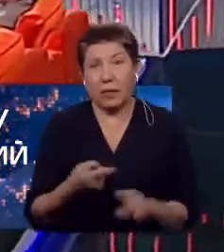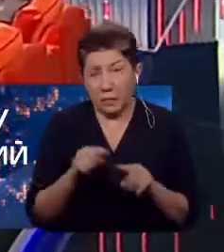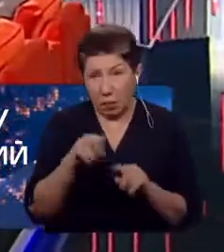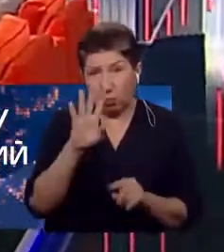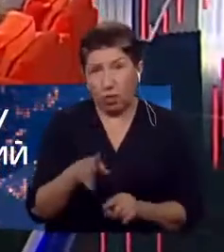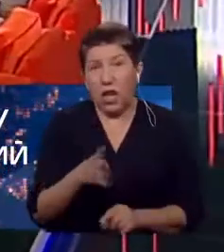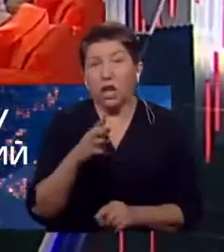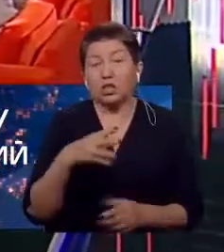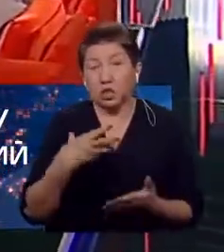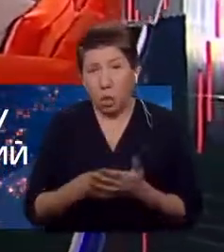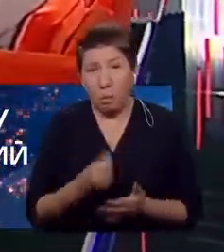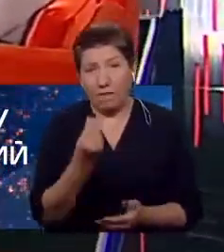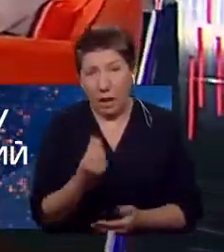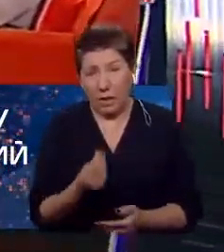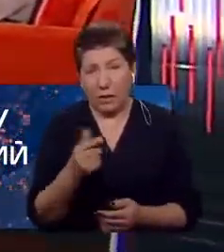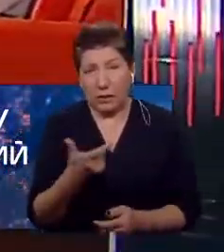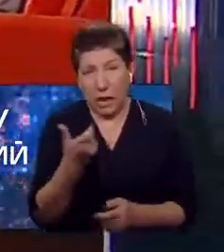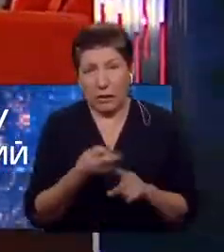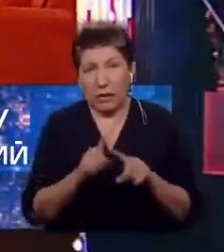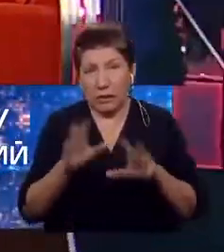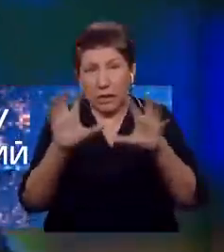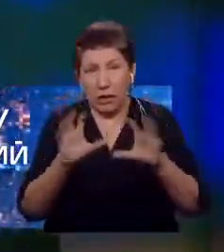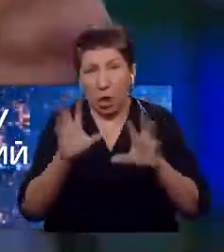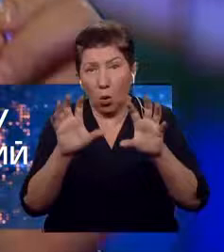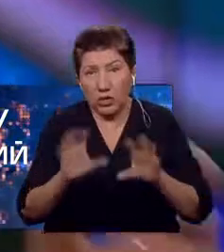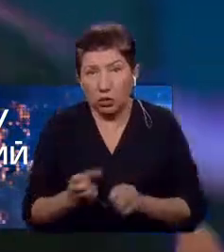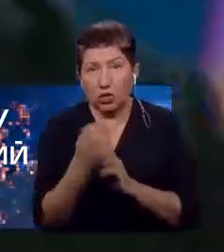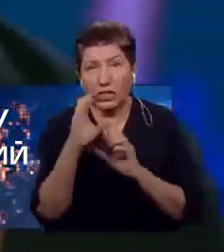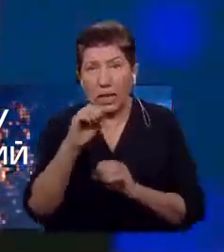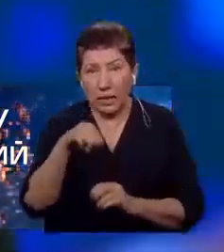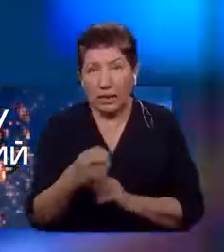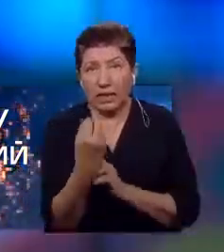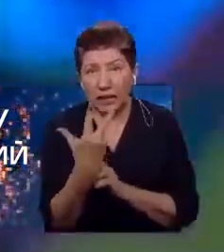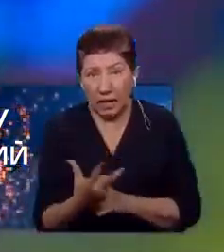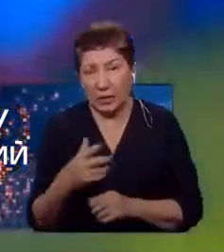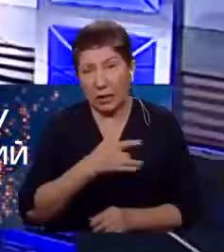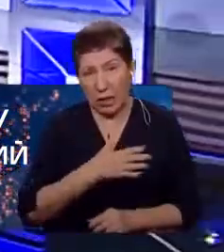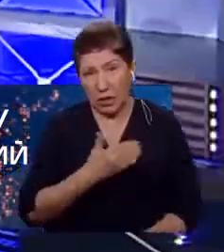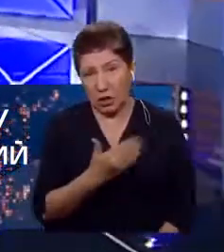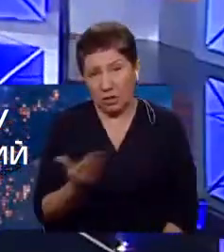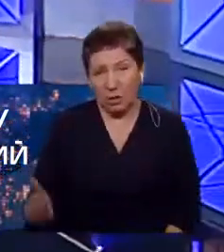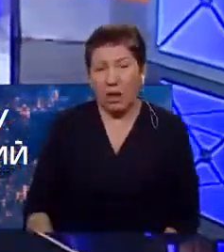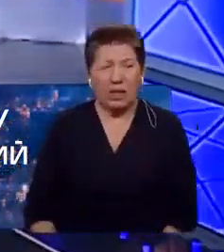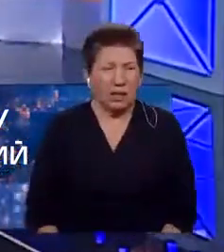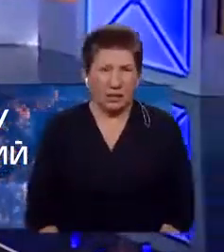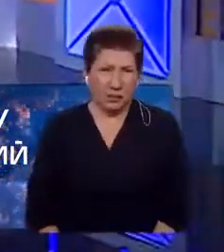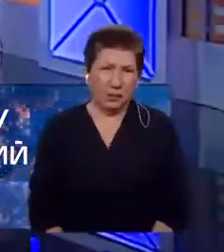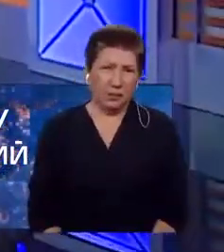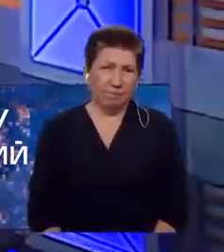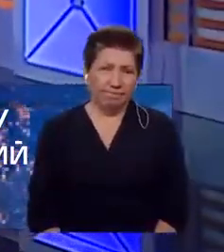гривень. Це собівартість газу, яка згідно Конституції, статті 13, належить вам, дорогі співвітчизники. Вам